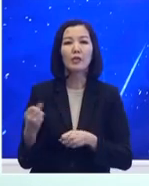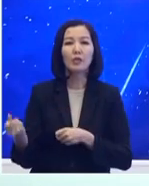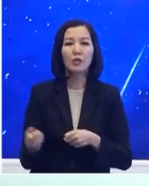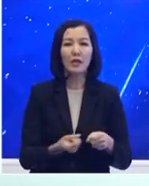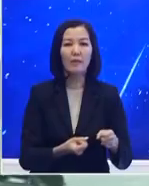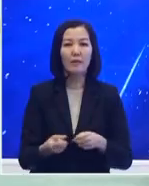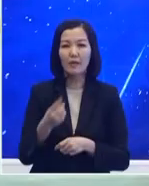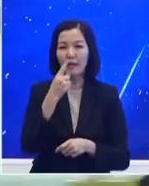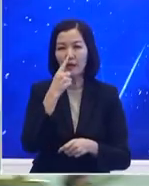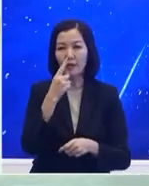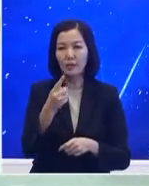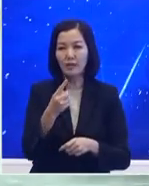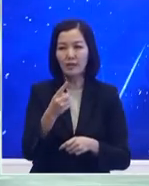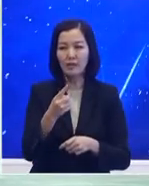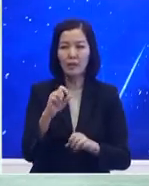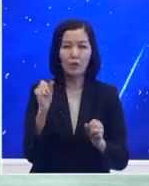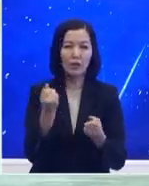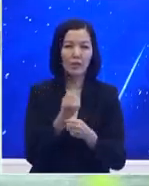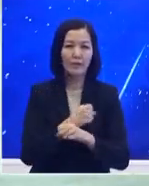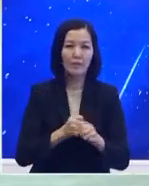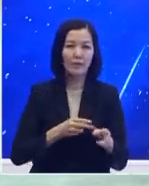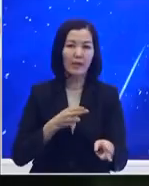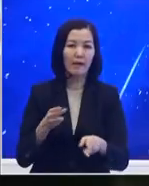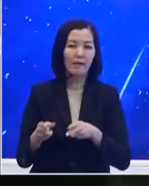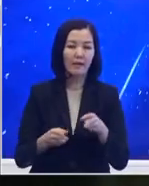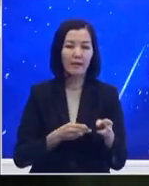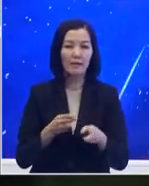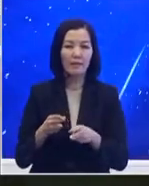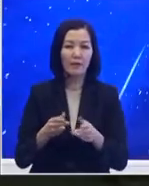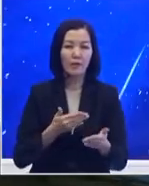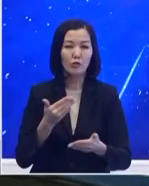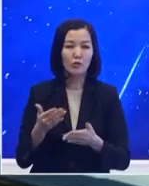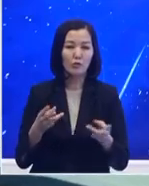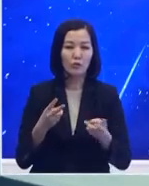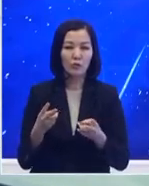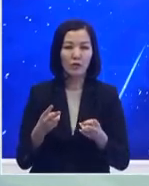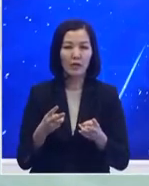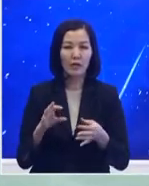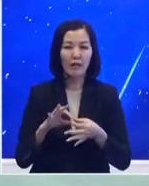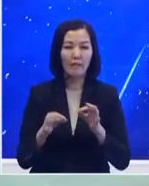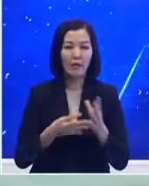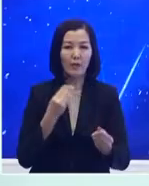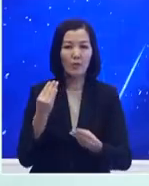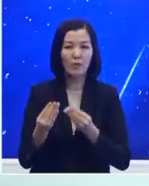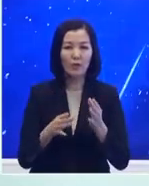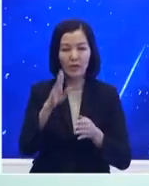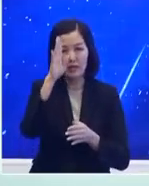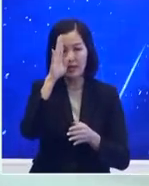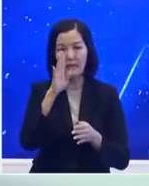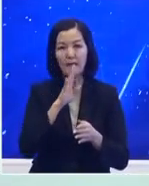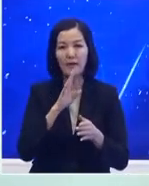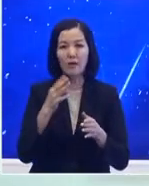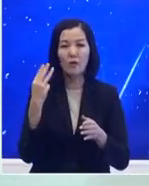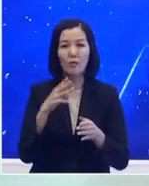ішінде қашықтықты максималды жылдамдықта конькимен жүгіріп өтетін сайыстың бір түрі. Шорт-тректен олимпиада ойындарында ерлер мен әйелдер арасында